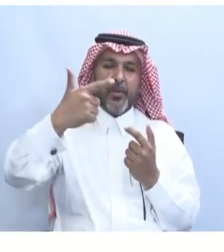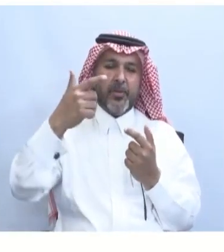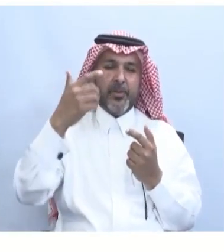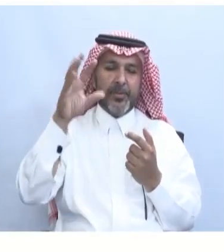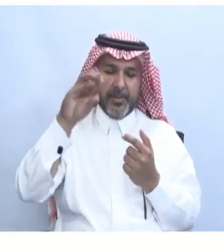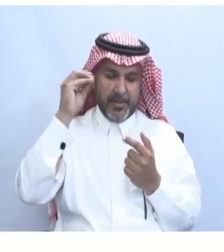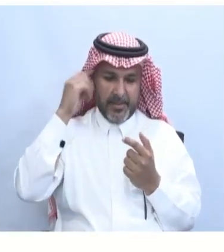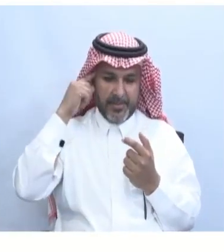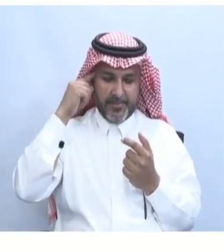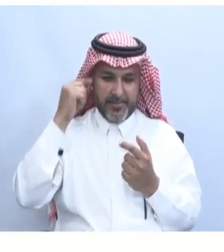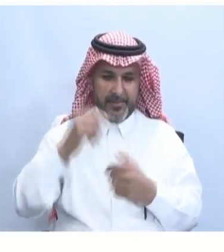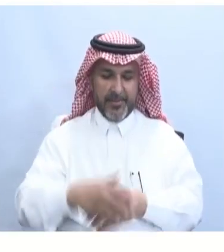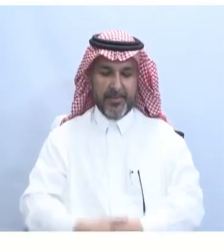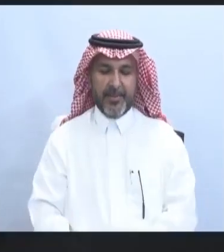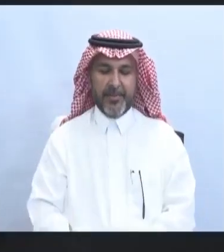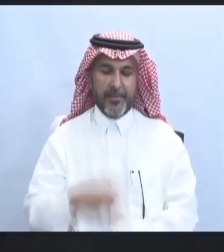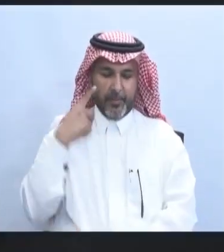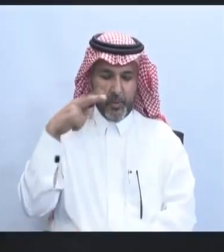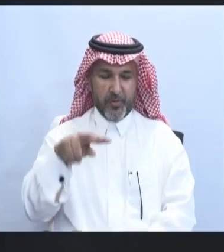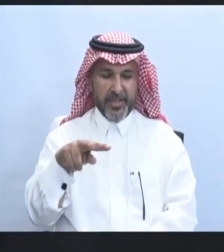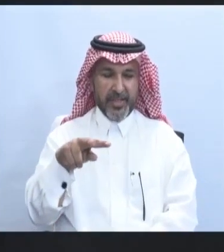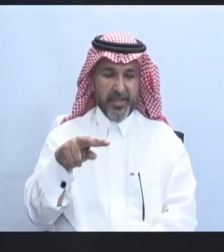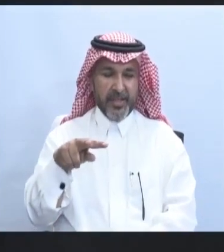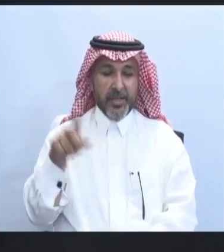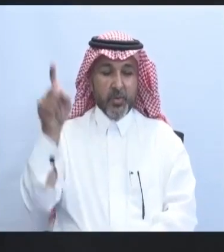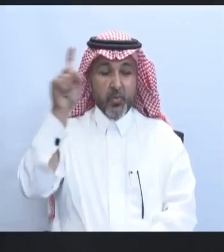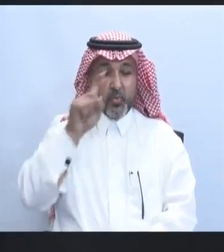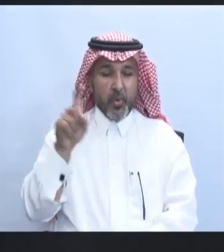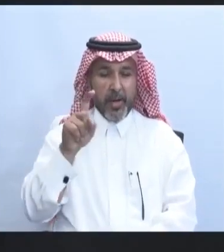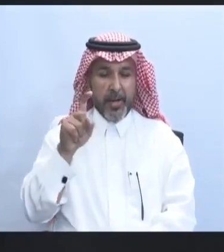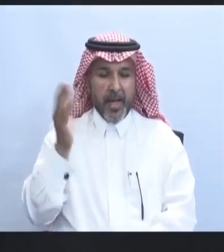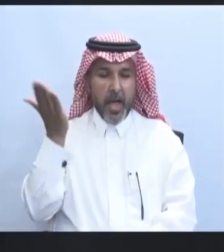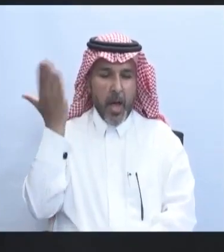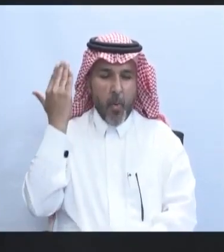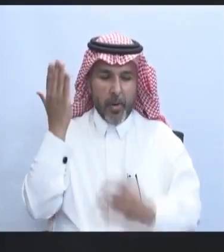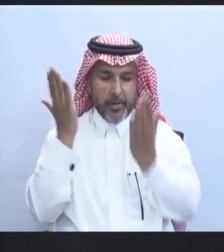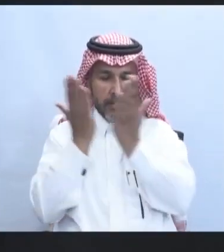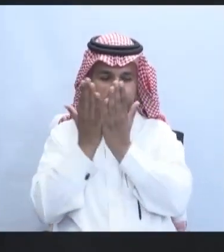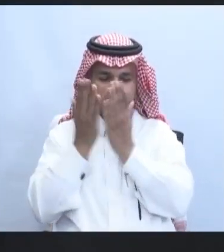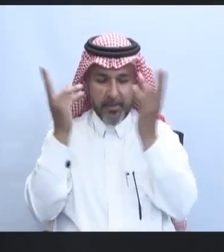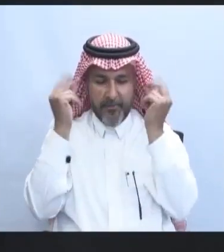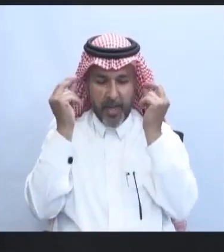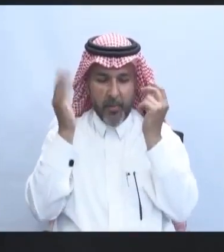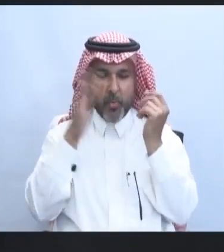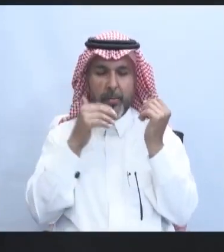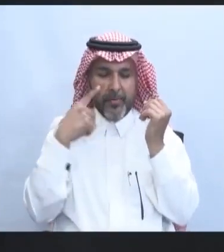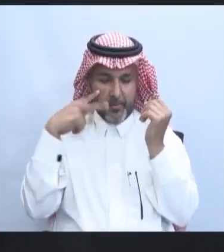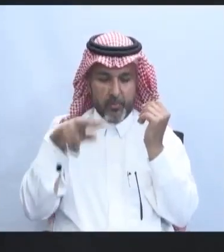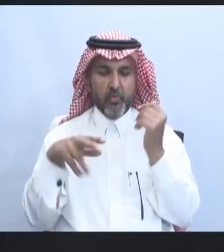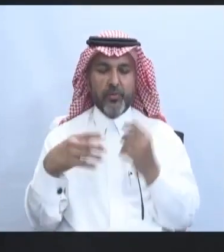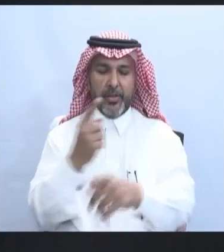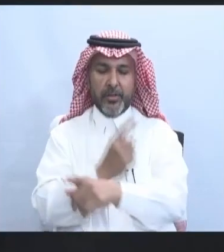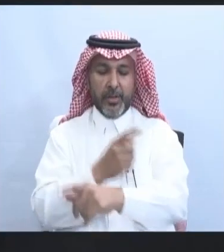وفي نهايه درسنا بعد ان تحدثنا عن مفهوم الحضاره الاسلاميه وتحدثنا عن انطلاق هذه